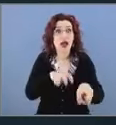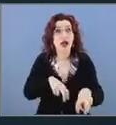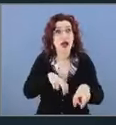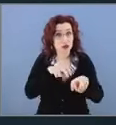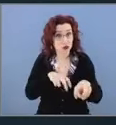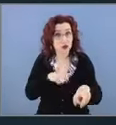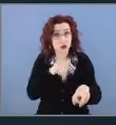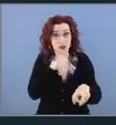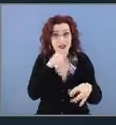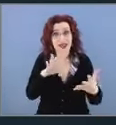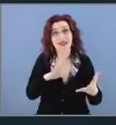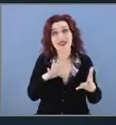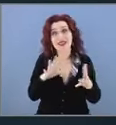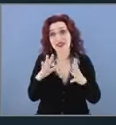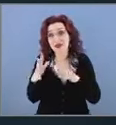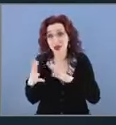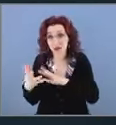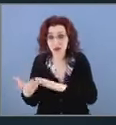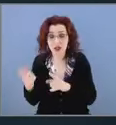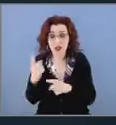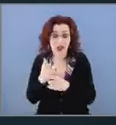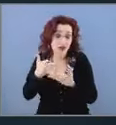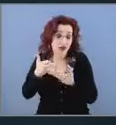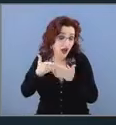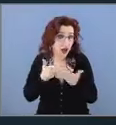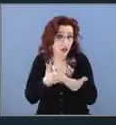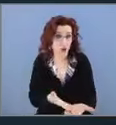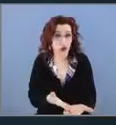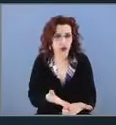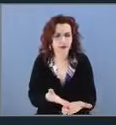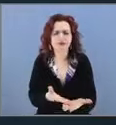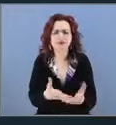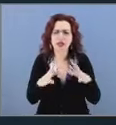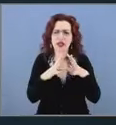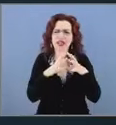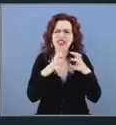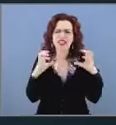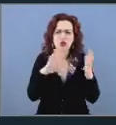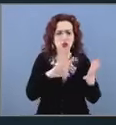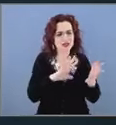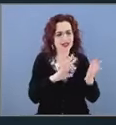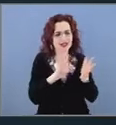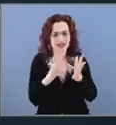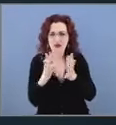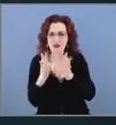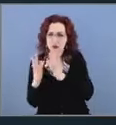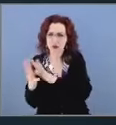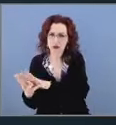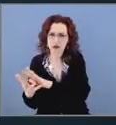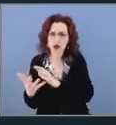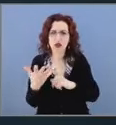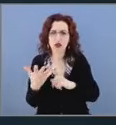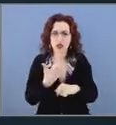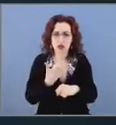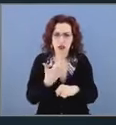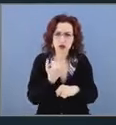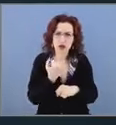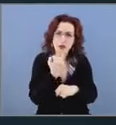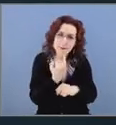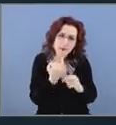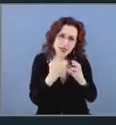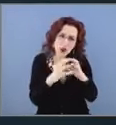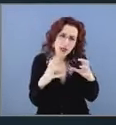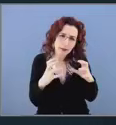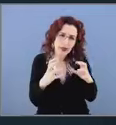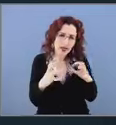aiutata. L'industria della trasformazione a sua volta si vede con piccole imprese che hanno sofferto di più, quelle che non avevano